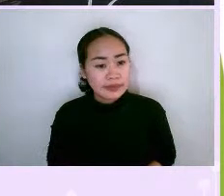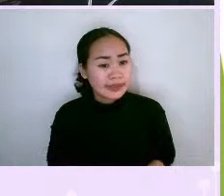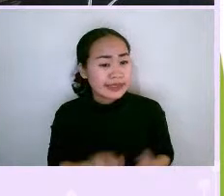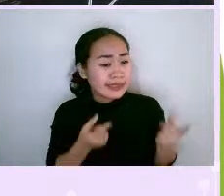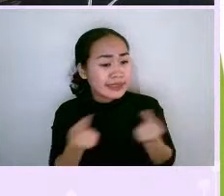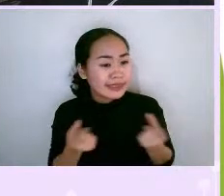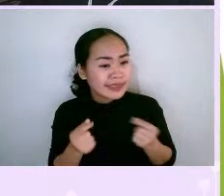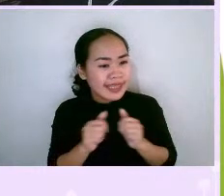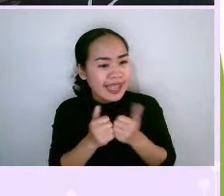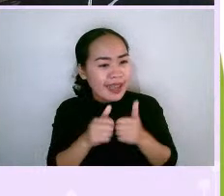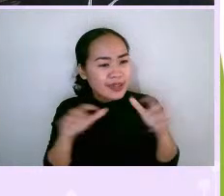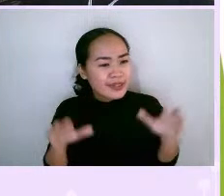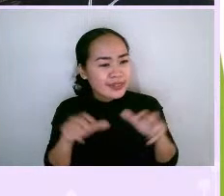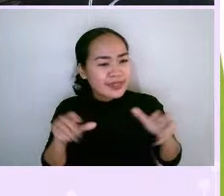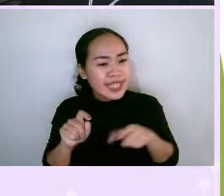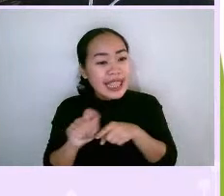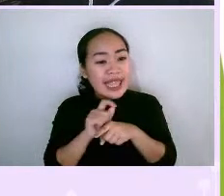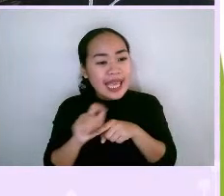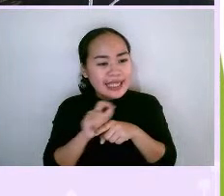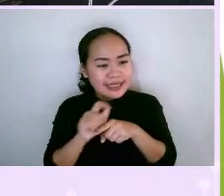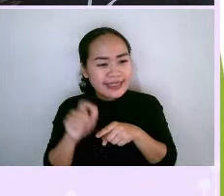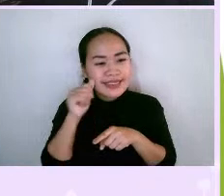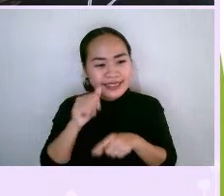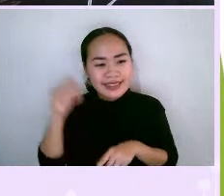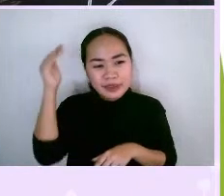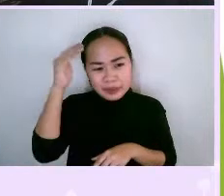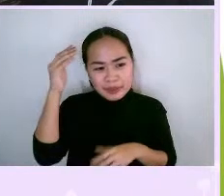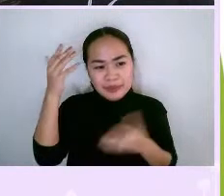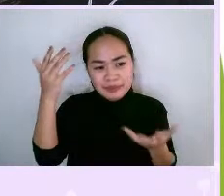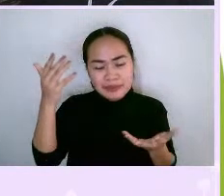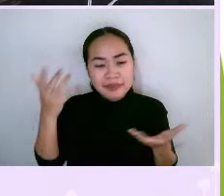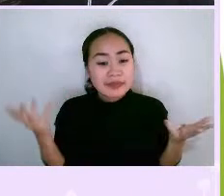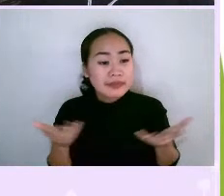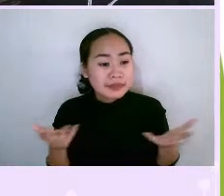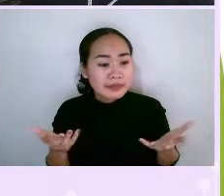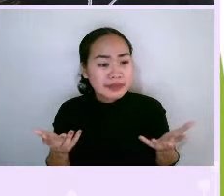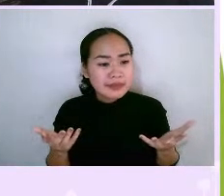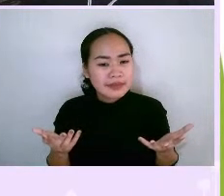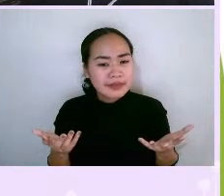pagsasanay, training ng ating mga kababaihan sa lahat po ng